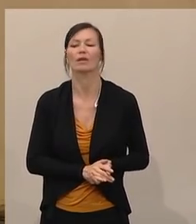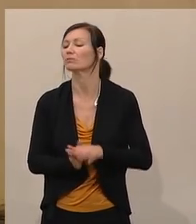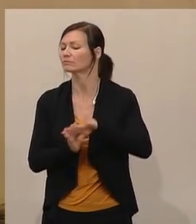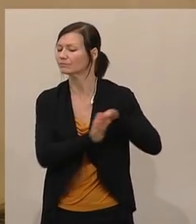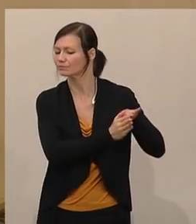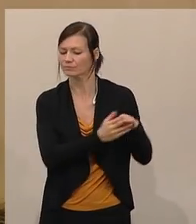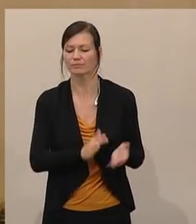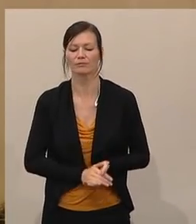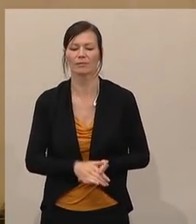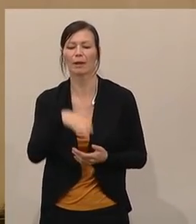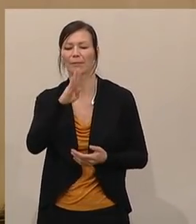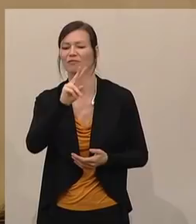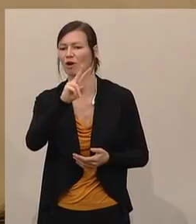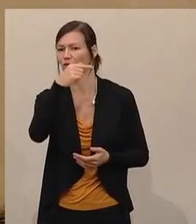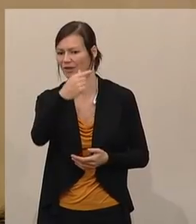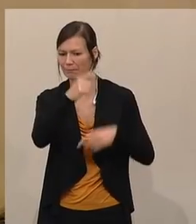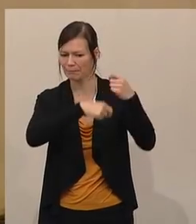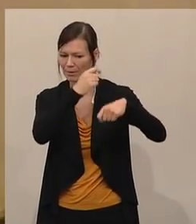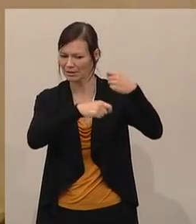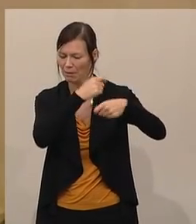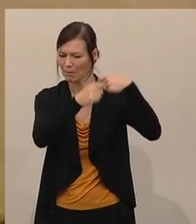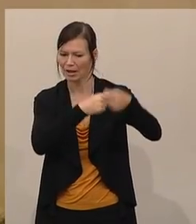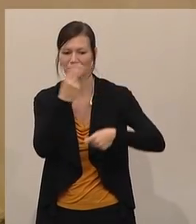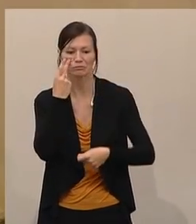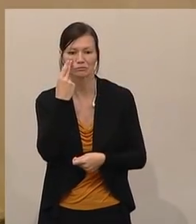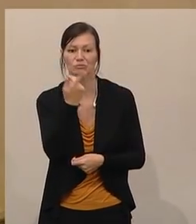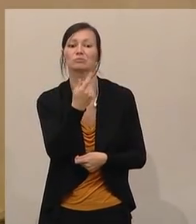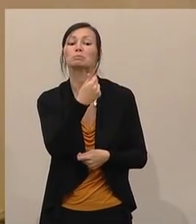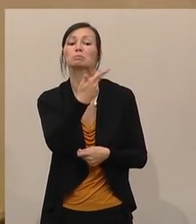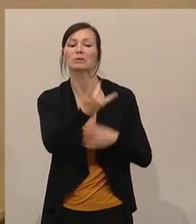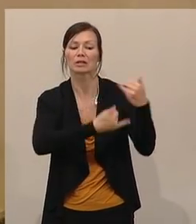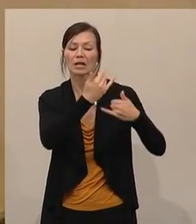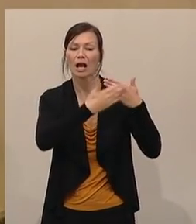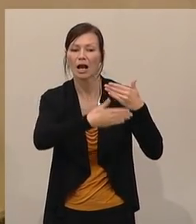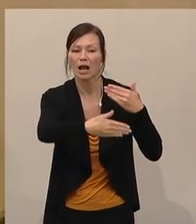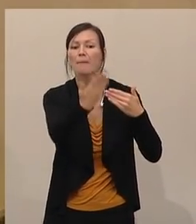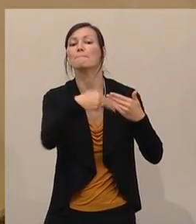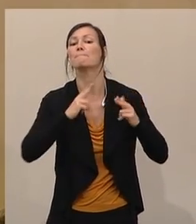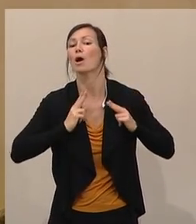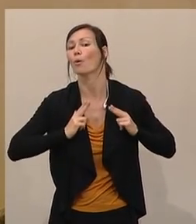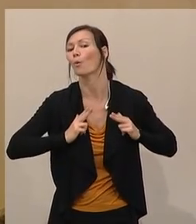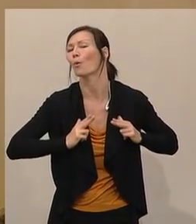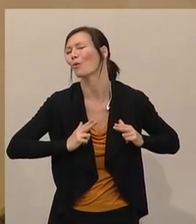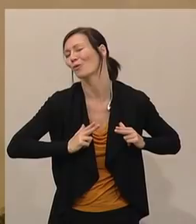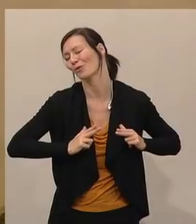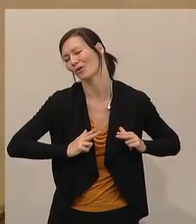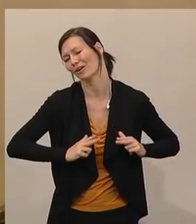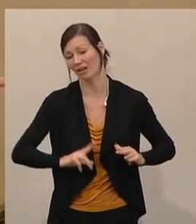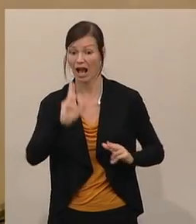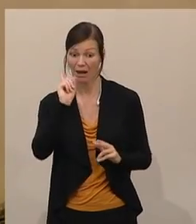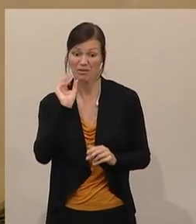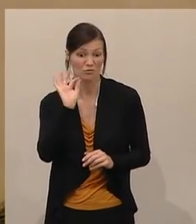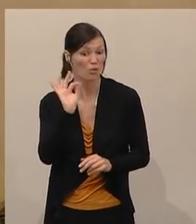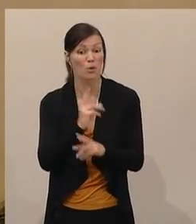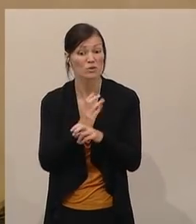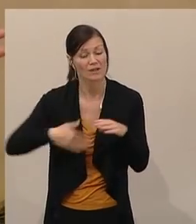für die Mitarbeiter des BVT. Die nächsten Jahre könnten ruhiger werden, als für unser Land gut ist. Weil doch die